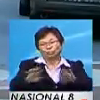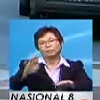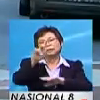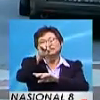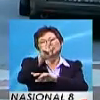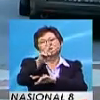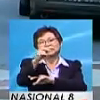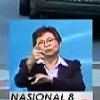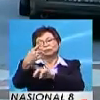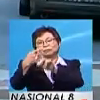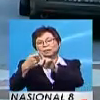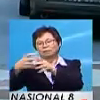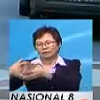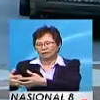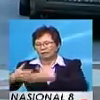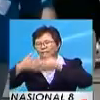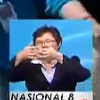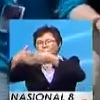Washington